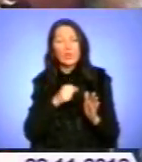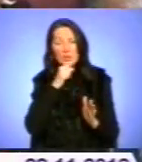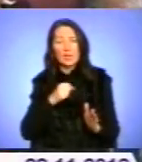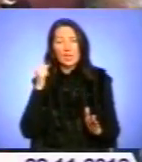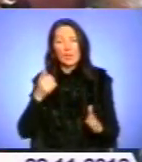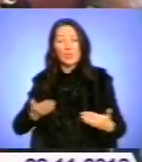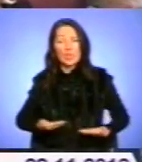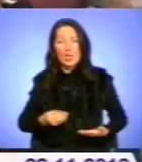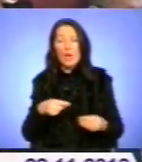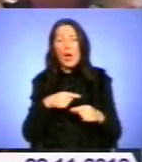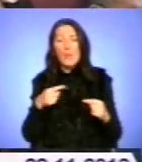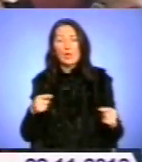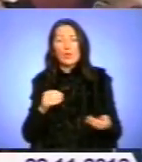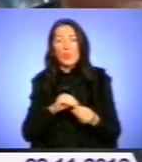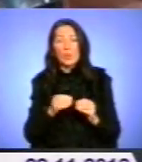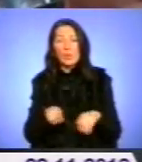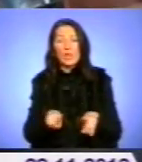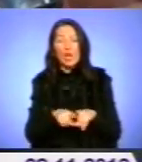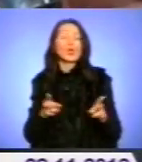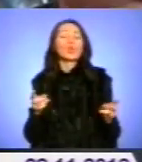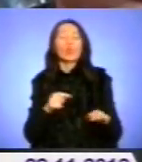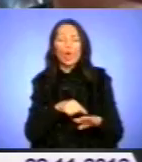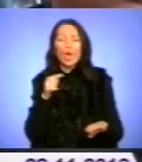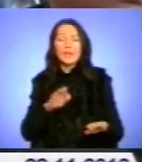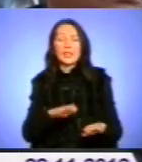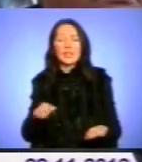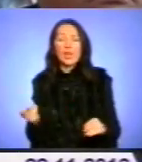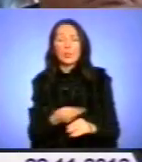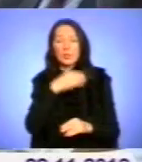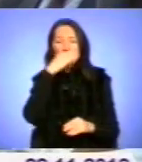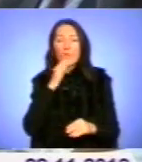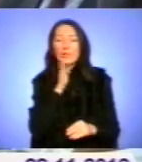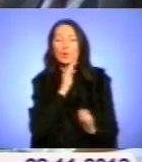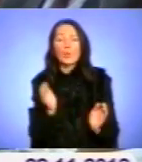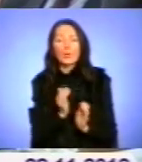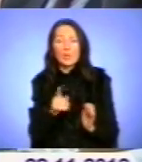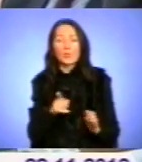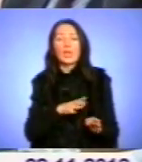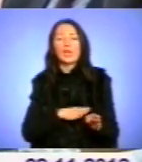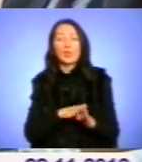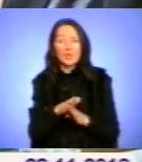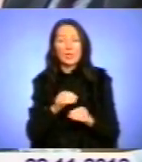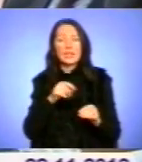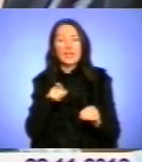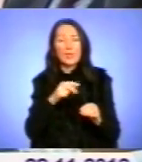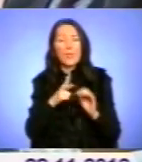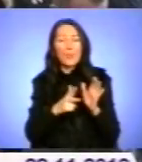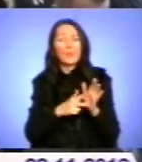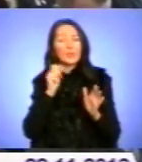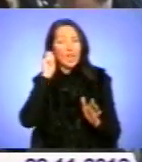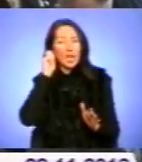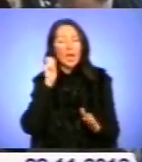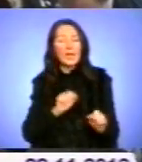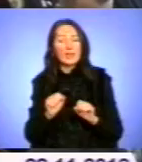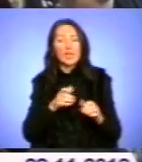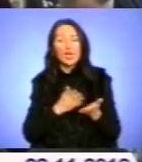і майнова проблема теж торкається дітей, позбавлених батьківського піклування при досягненні ними повноліття. Керівник